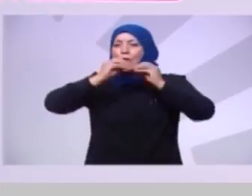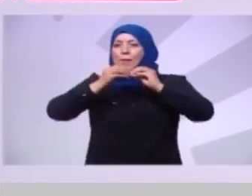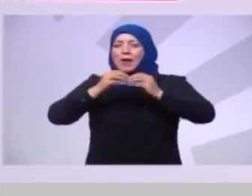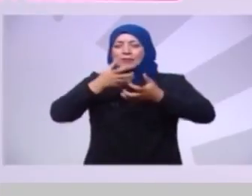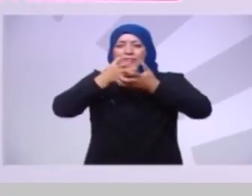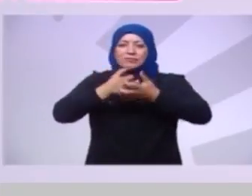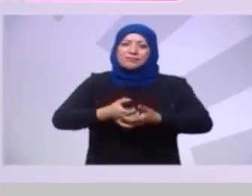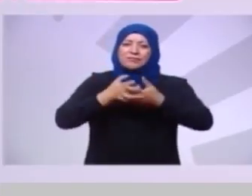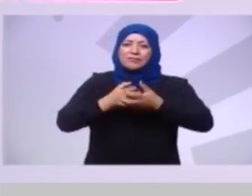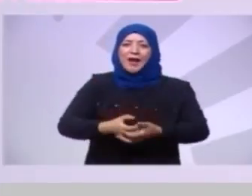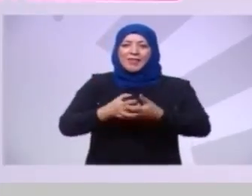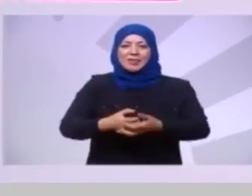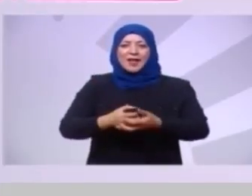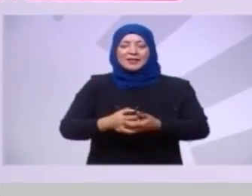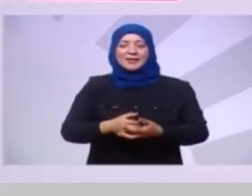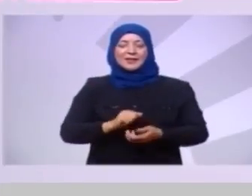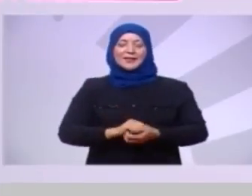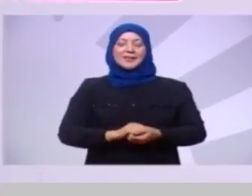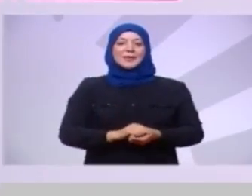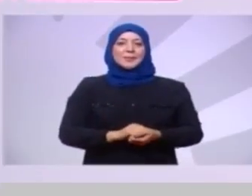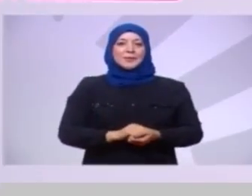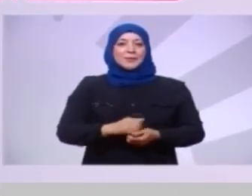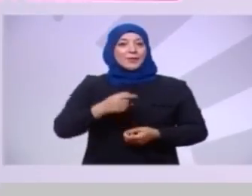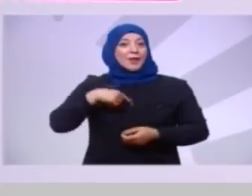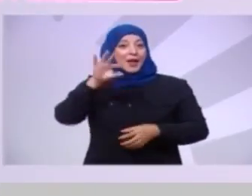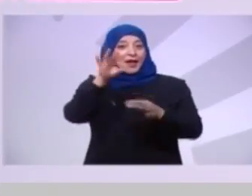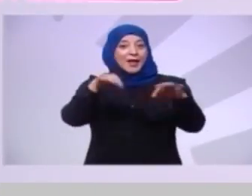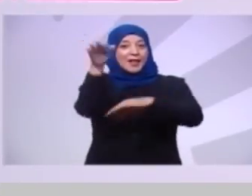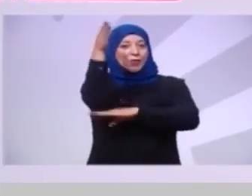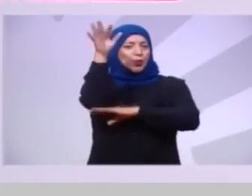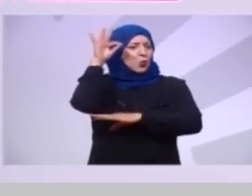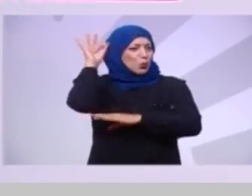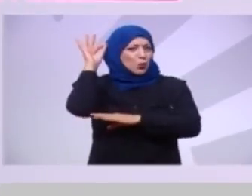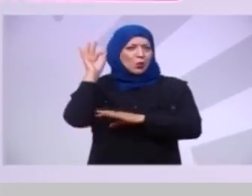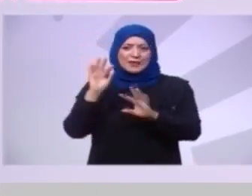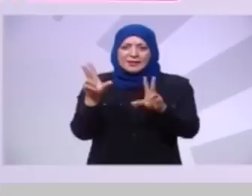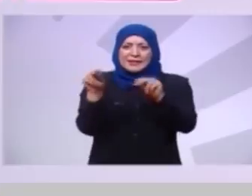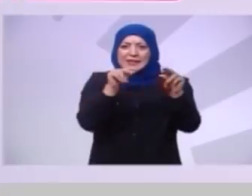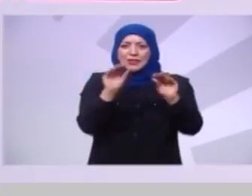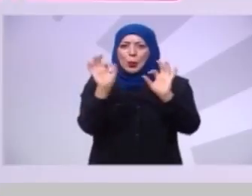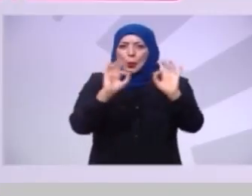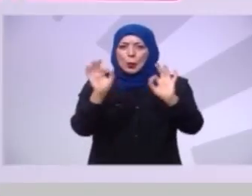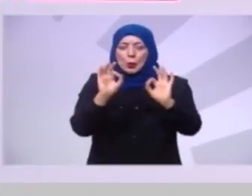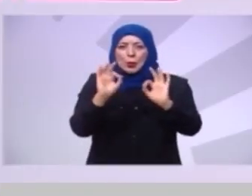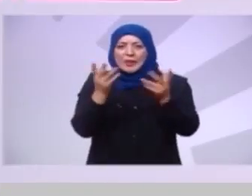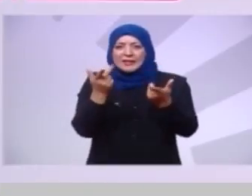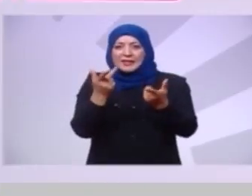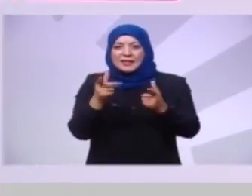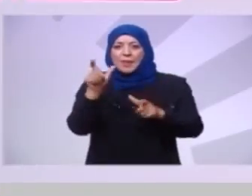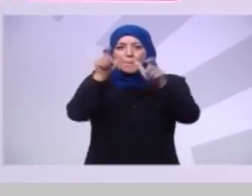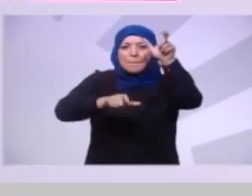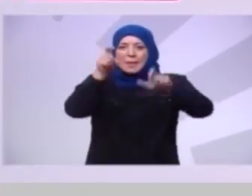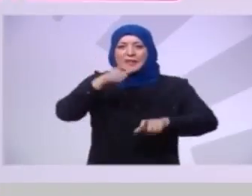ونفس تعزيزها من هنا دوله تونس العصابات والرشوه